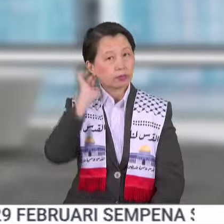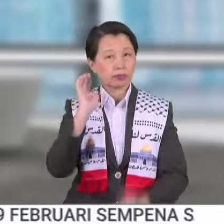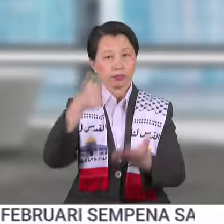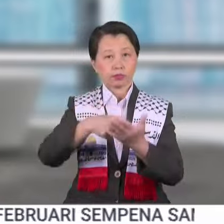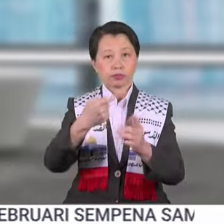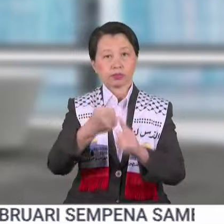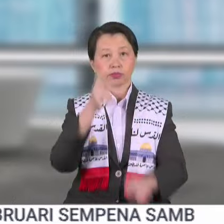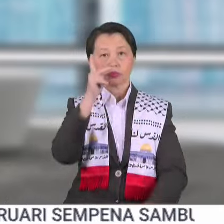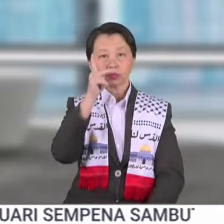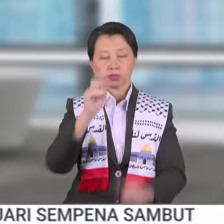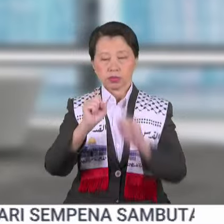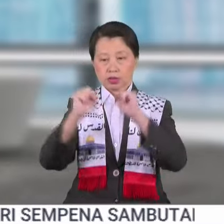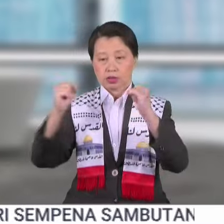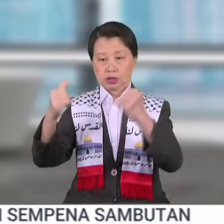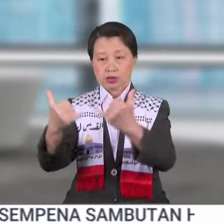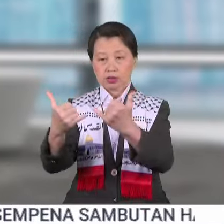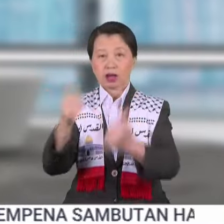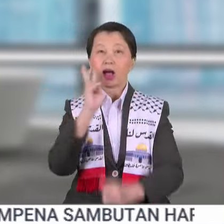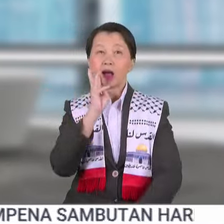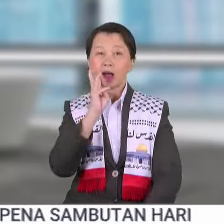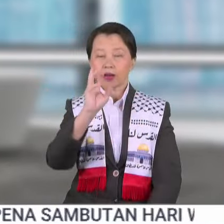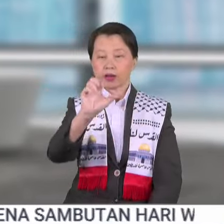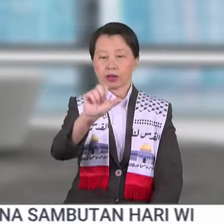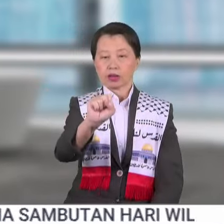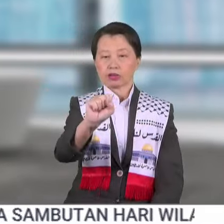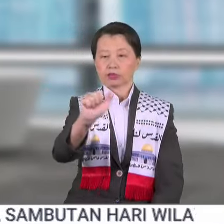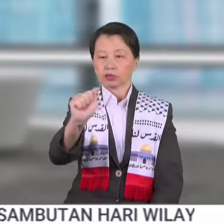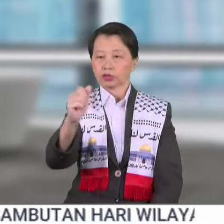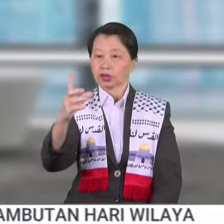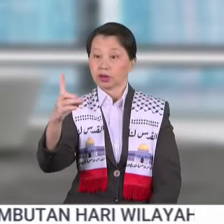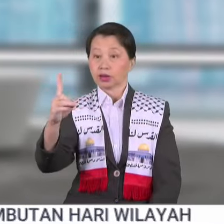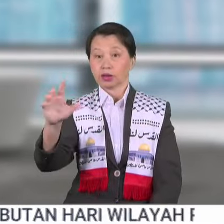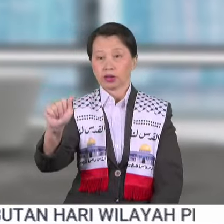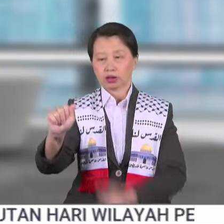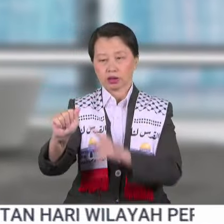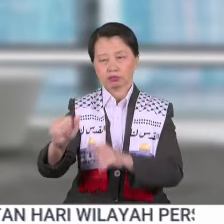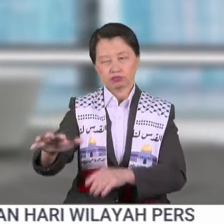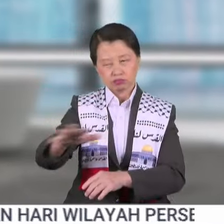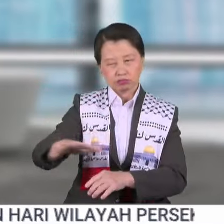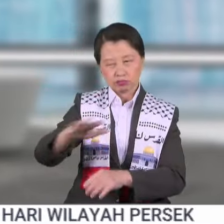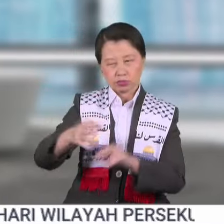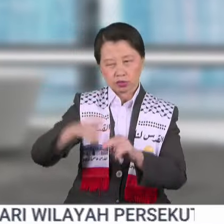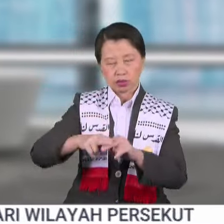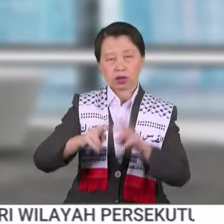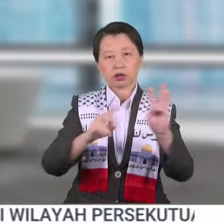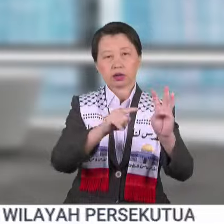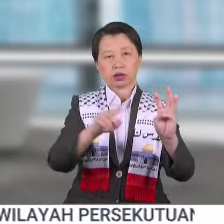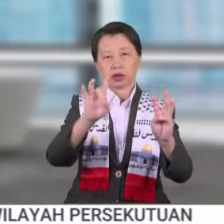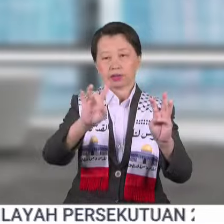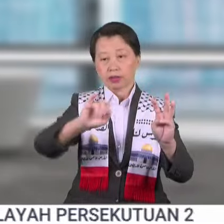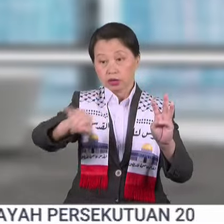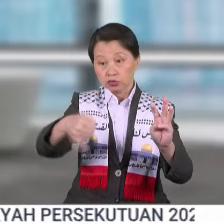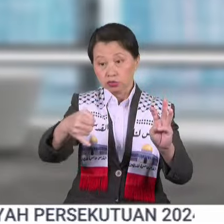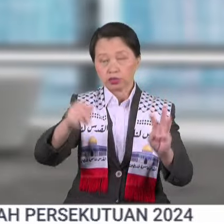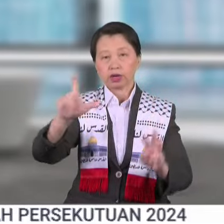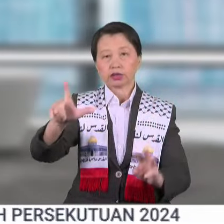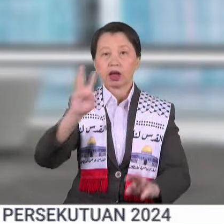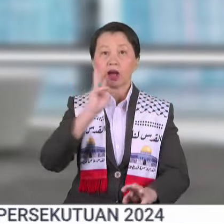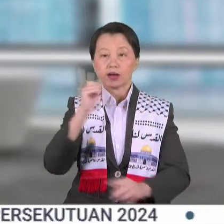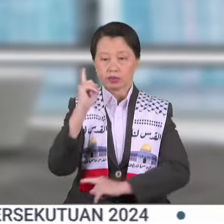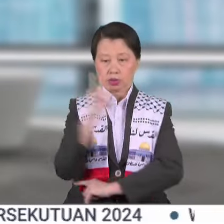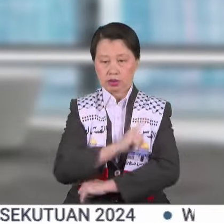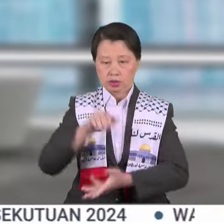dari Kedah, syarikat air Darul Aman Sdn Bhd sadar jangka pertambahan 6 hingga 8 juta liter air terawat